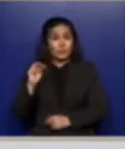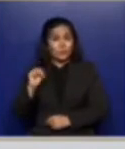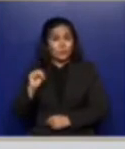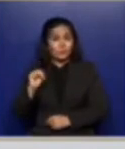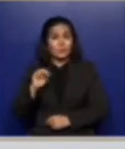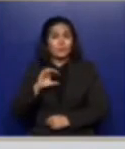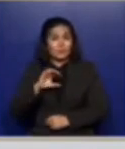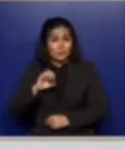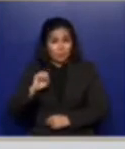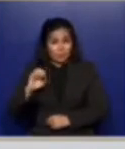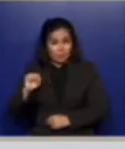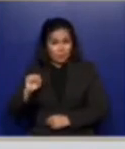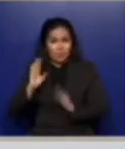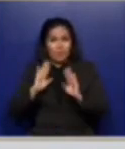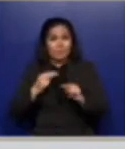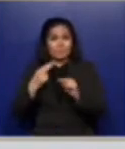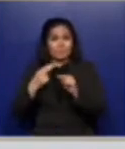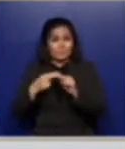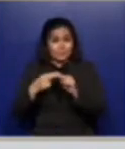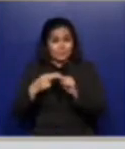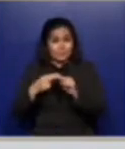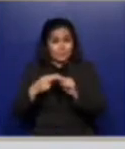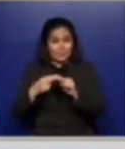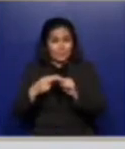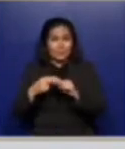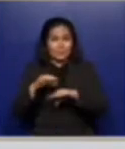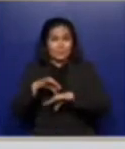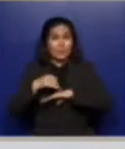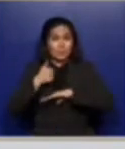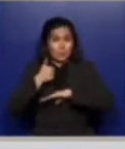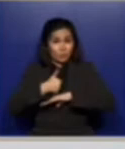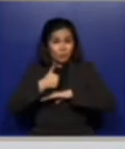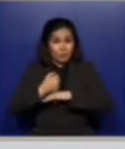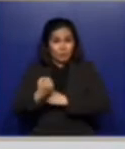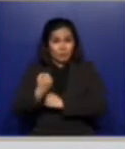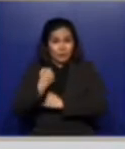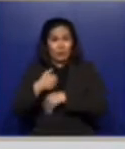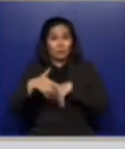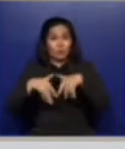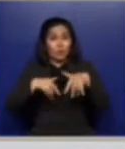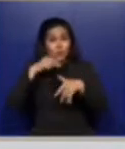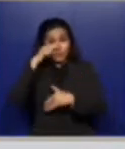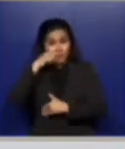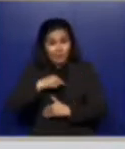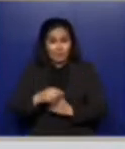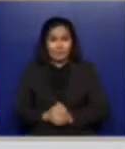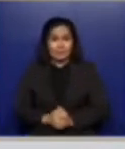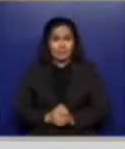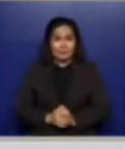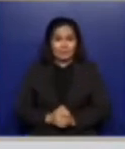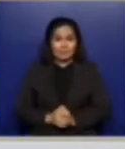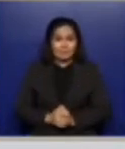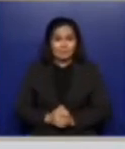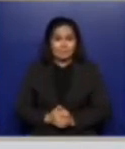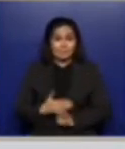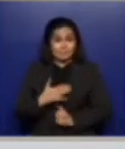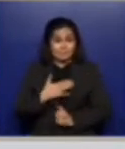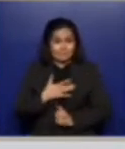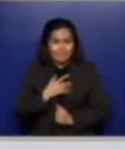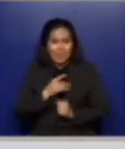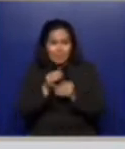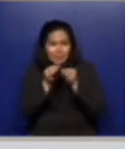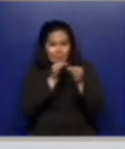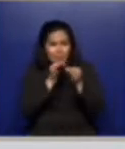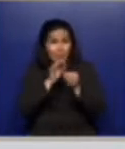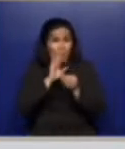าผู้แทนราษฎรแบบบัญชีรายชื่อหัวหน้าพรรคพลังปวงชนไทยท่านประธานที่เคารพครับกระผมได้ฟังคำชี้